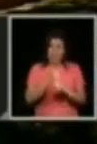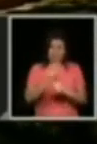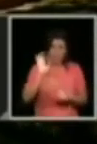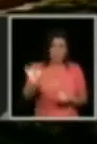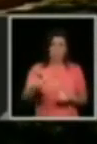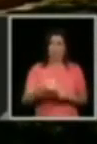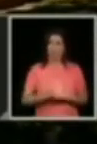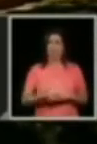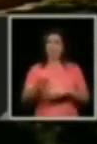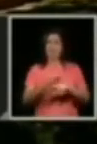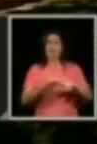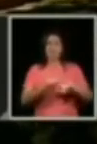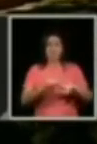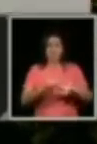את זה,